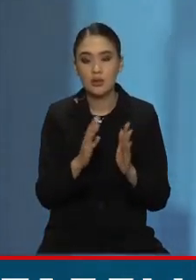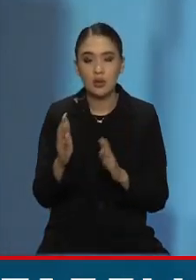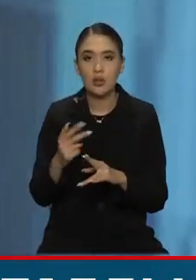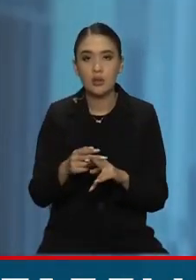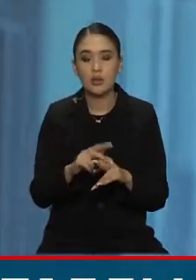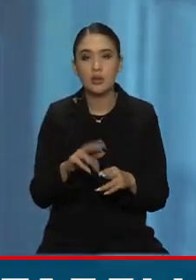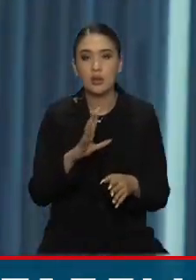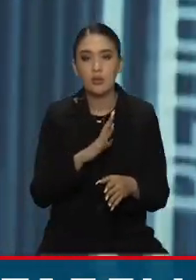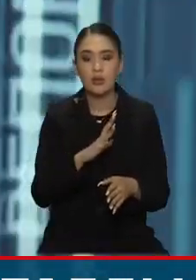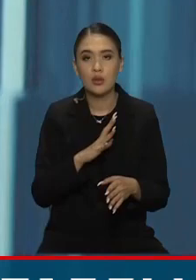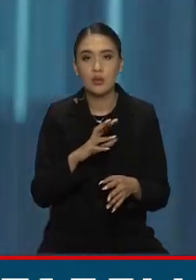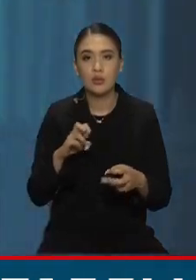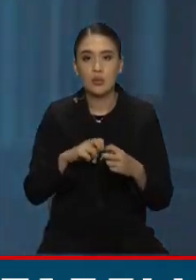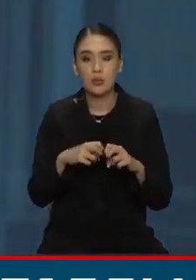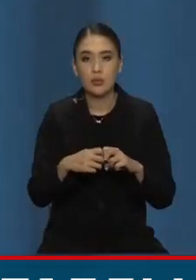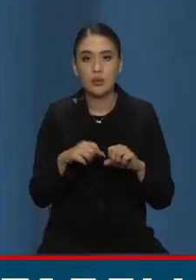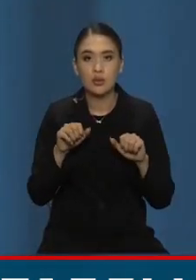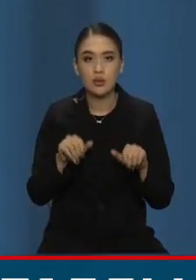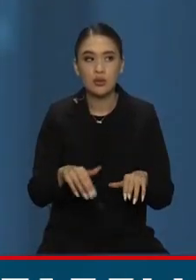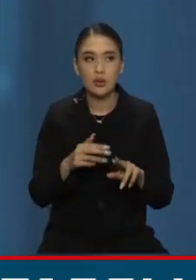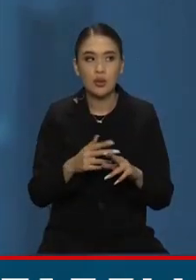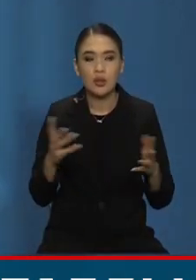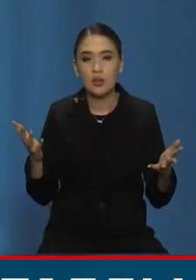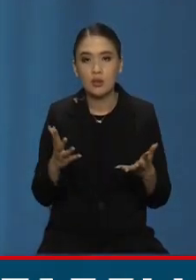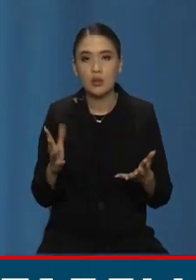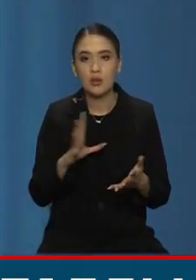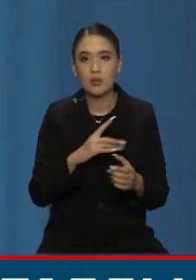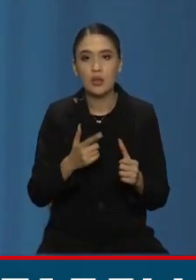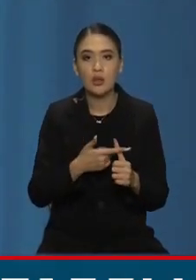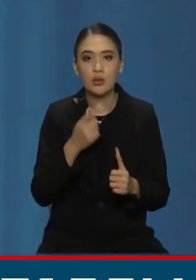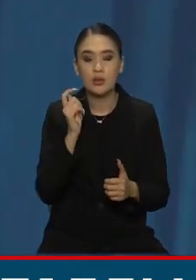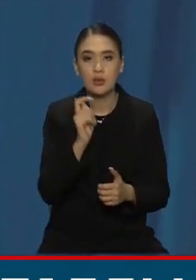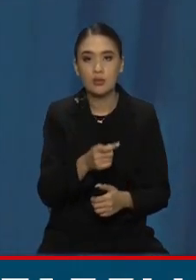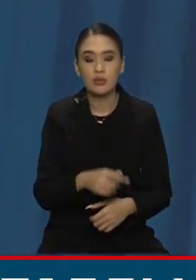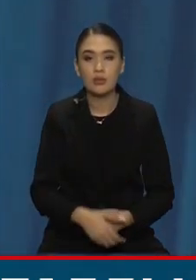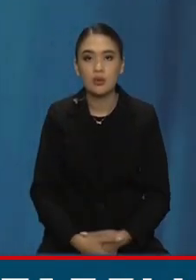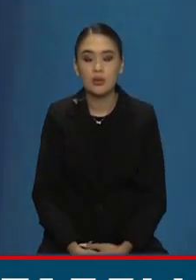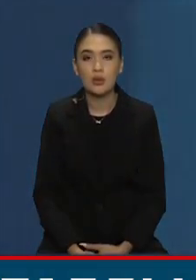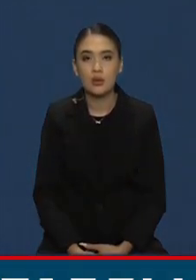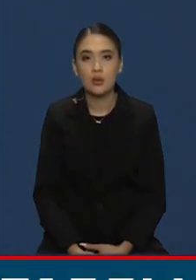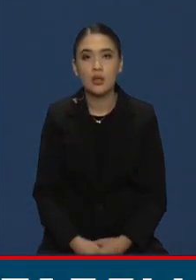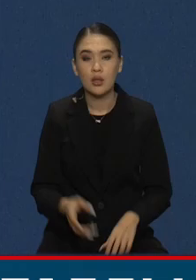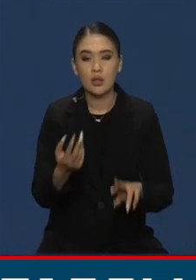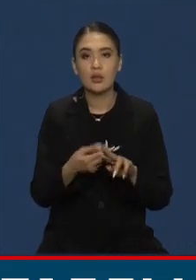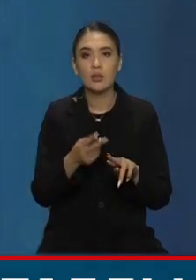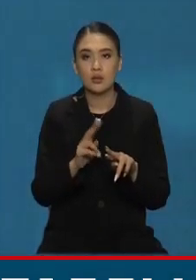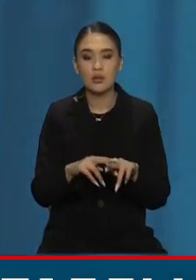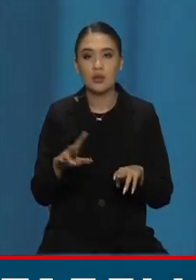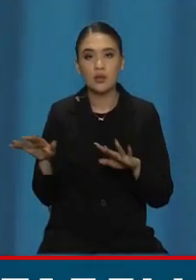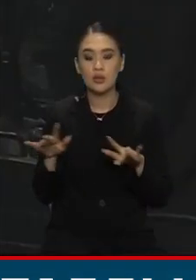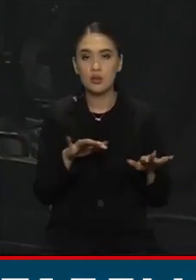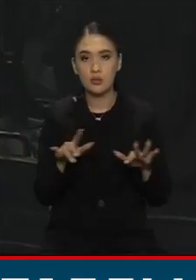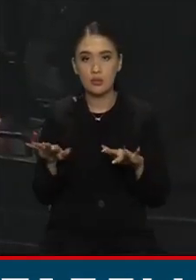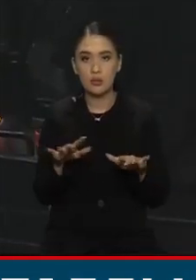тап болғандағы мәселені шешу, иә? Бұл қандай жағдайлар, атап өте аласыз ба? Бұл